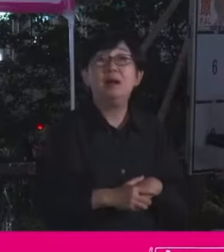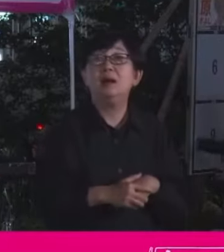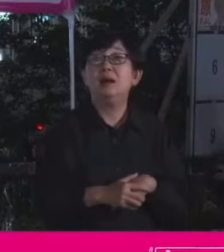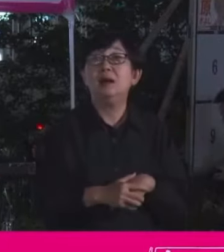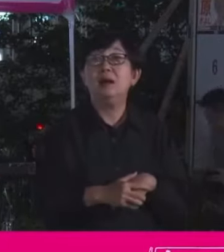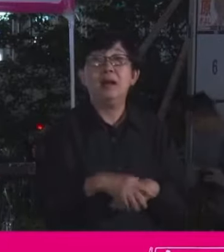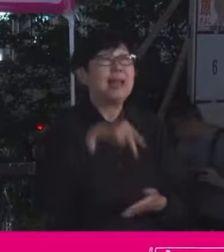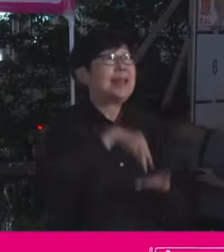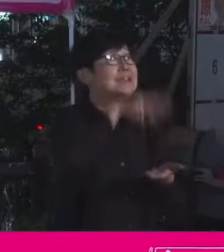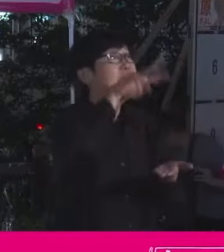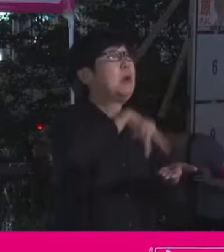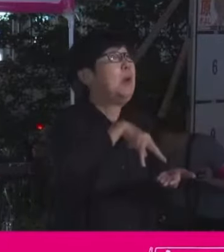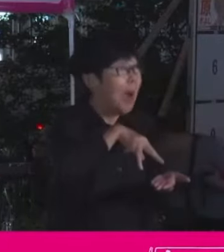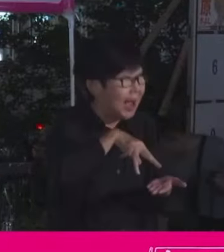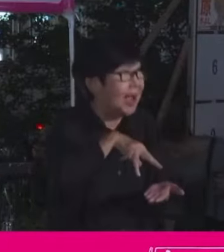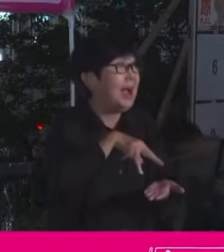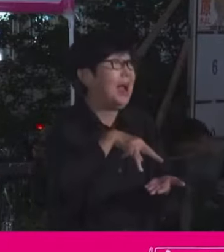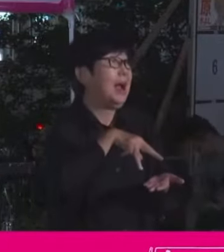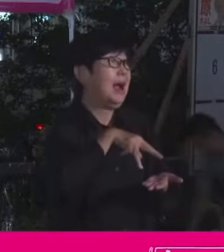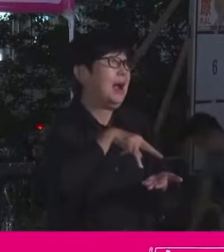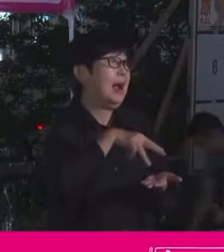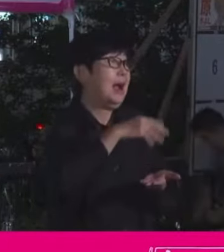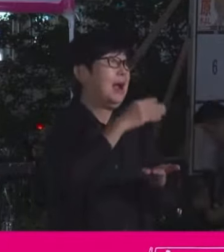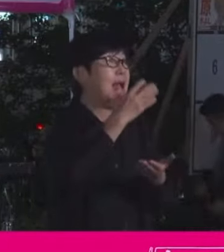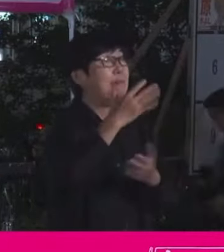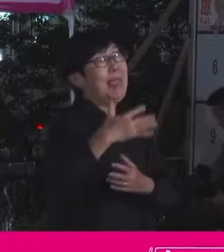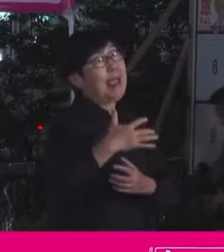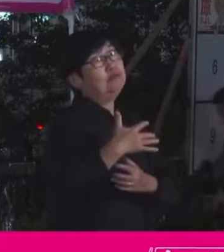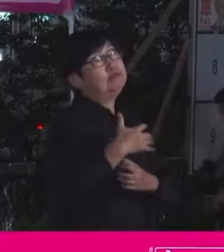立川は基地の町だったんです。